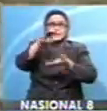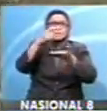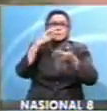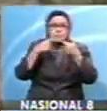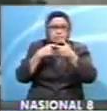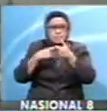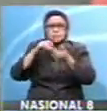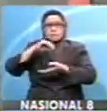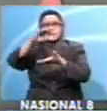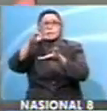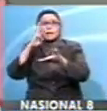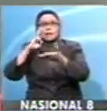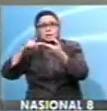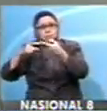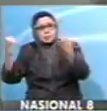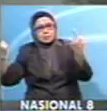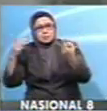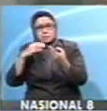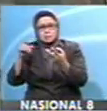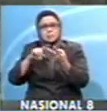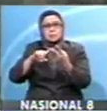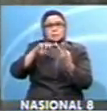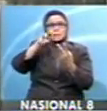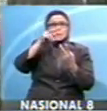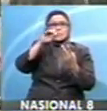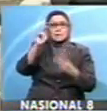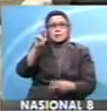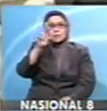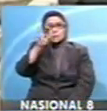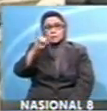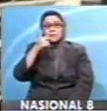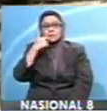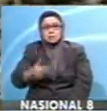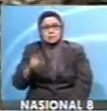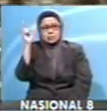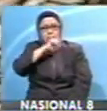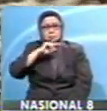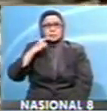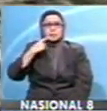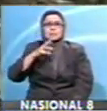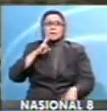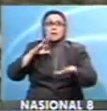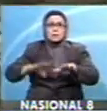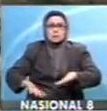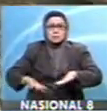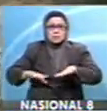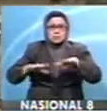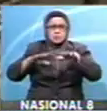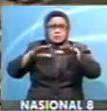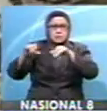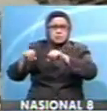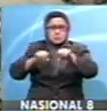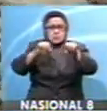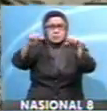sebulan mani urai lama antara yang paling serius air sungai naik mendadak setinggi pokok kelapa